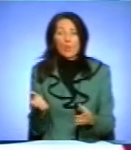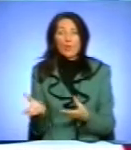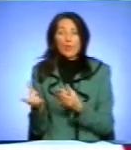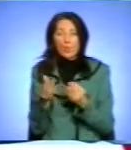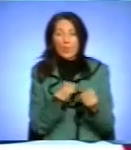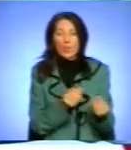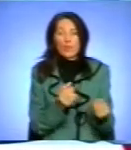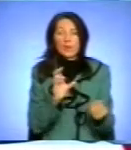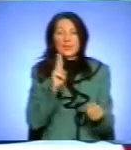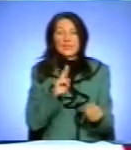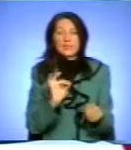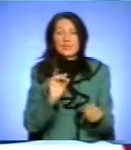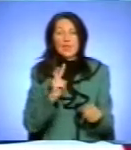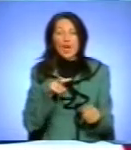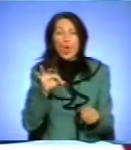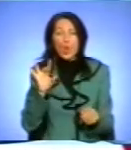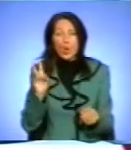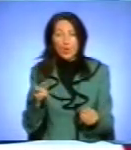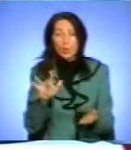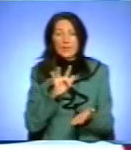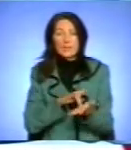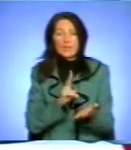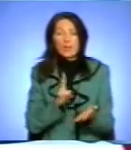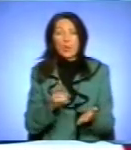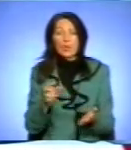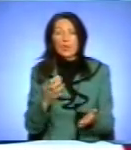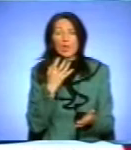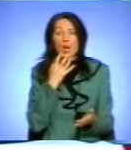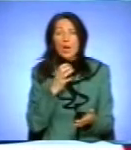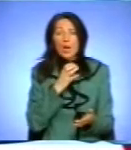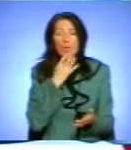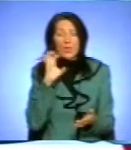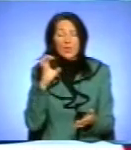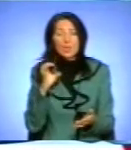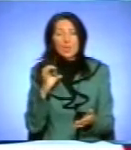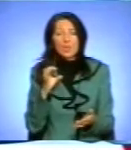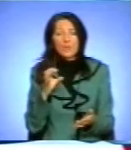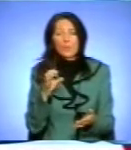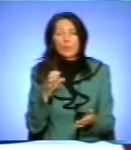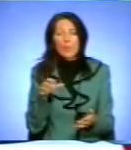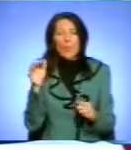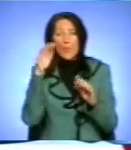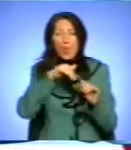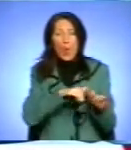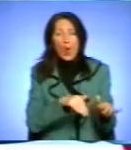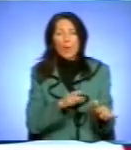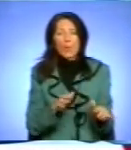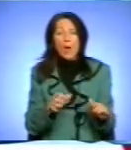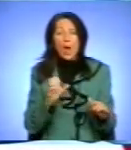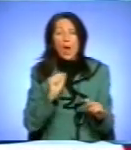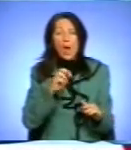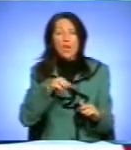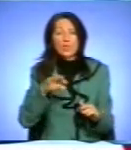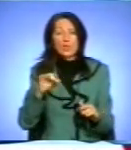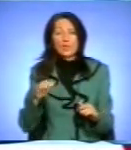циклону, центр якого знаходиться над Північним морем, також будуть проходити атмосферні фронти. Тому при